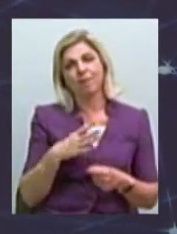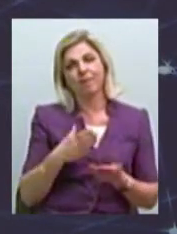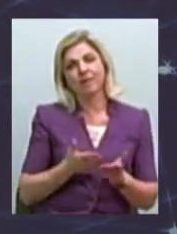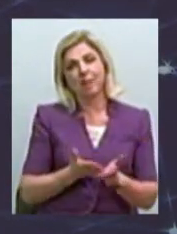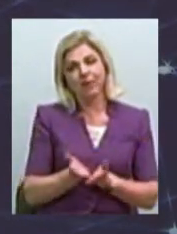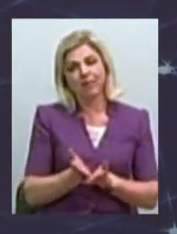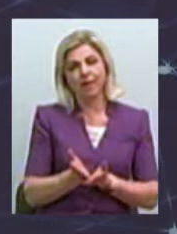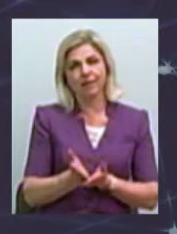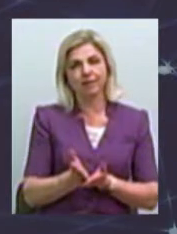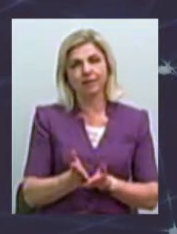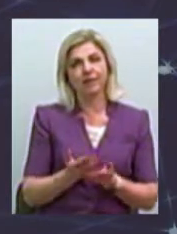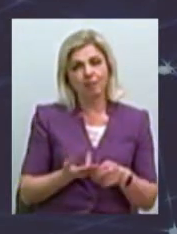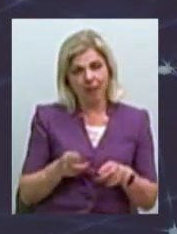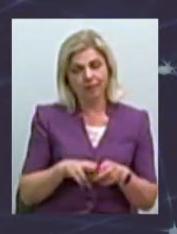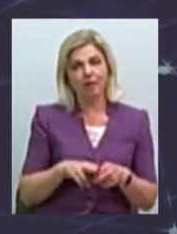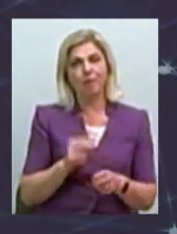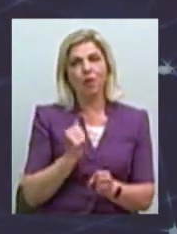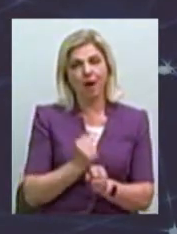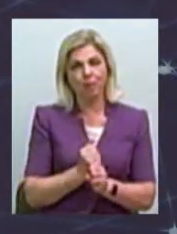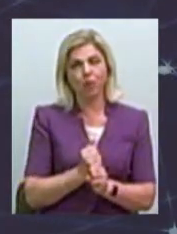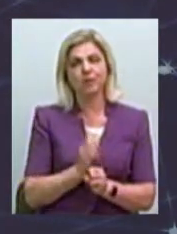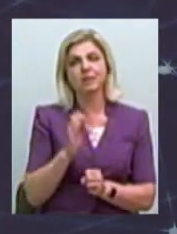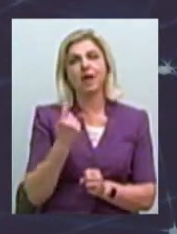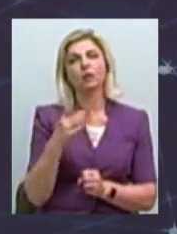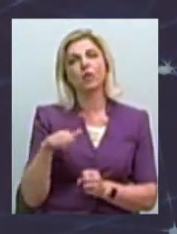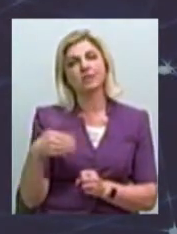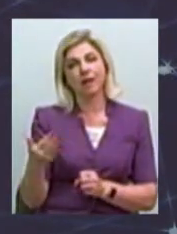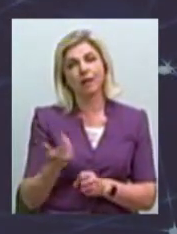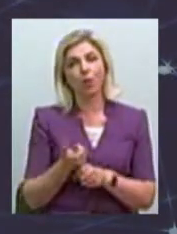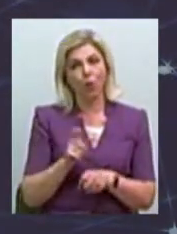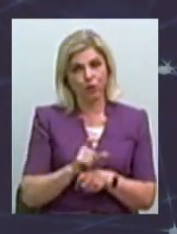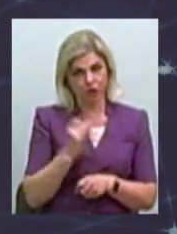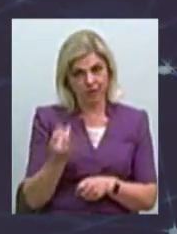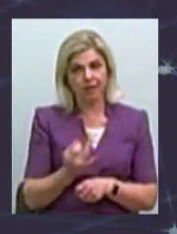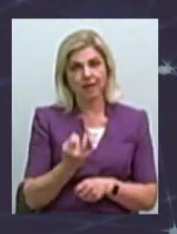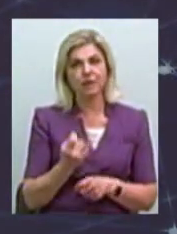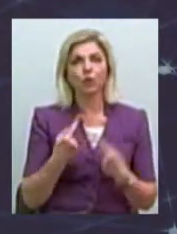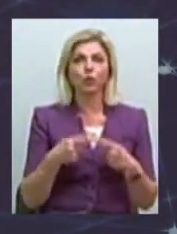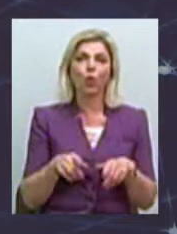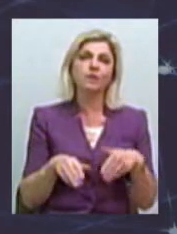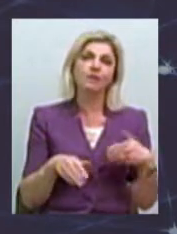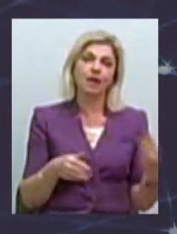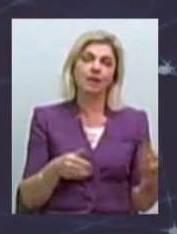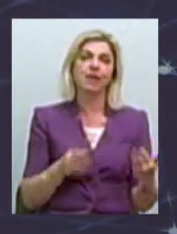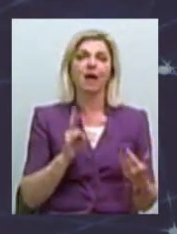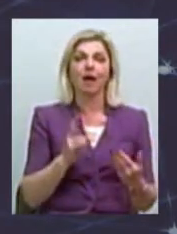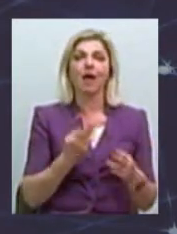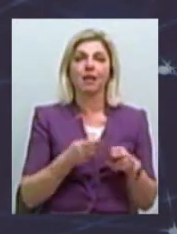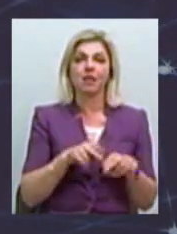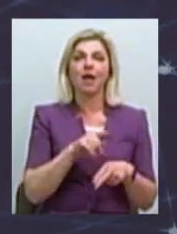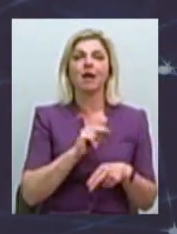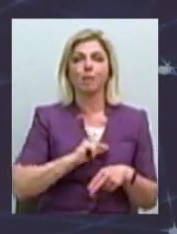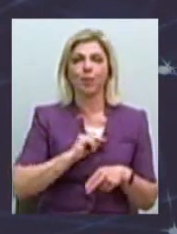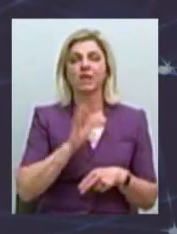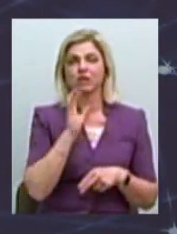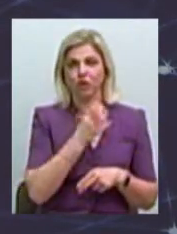направление. Поэтому работа, с одной стороны, очень интересная, с другой стороны, к ней нужно серьезно